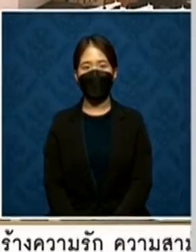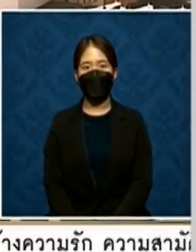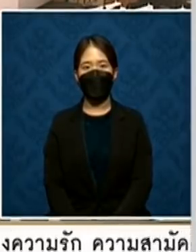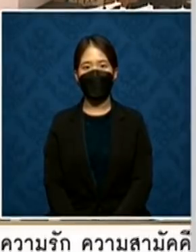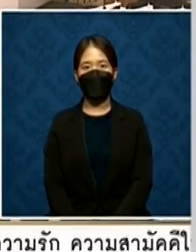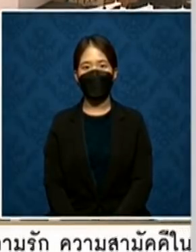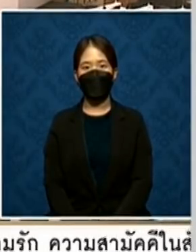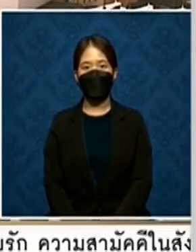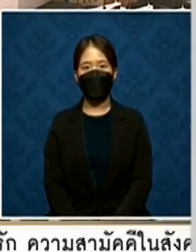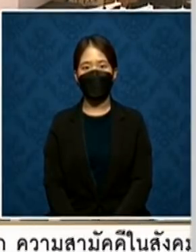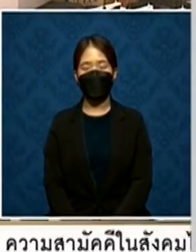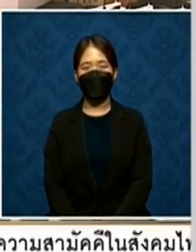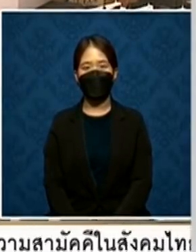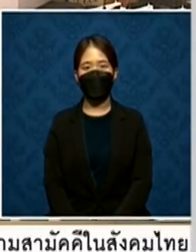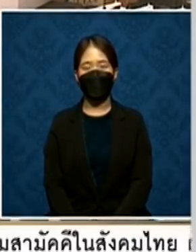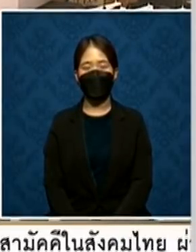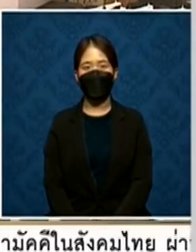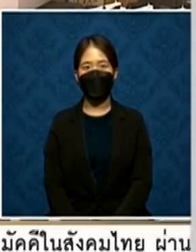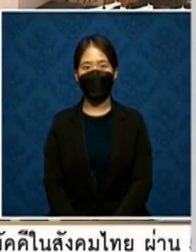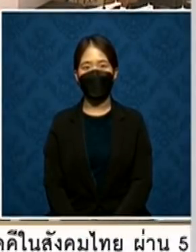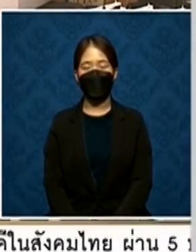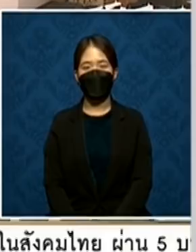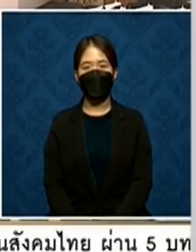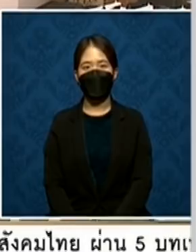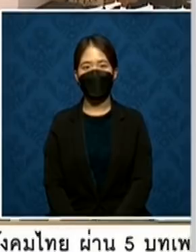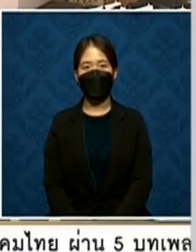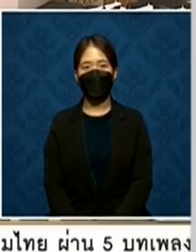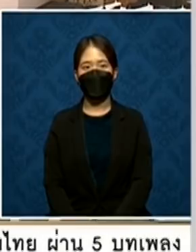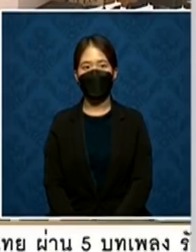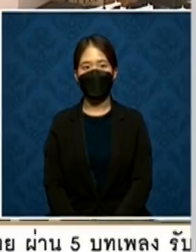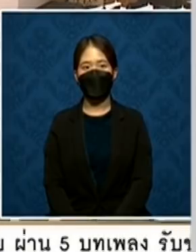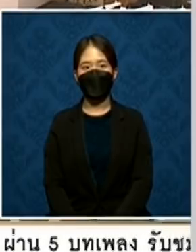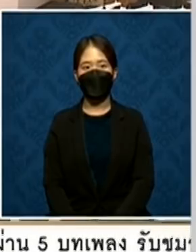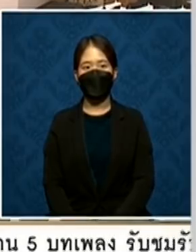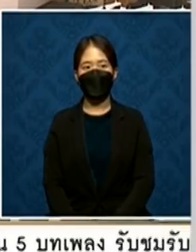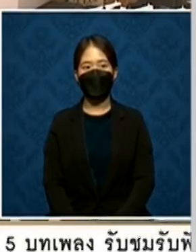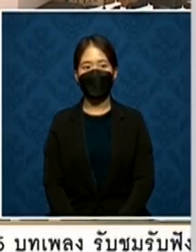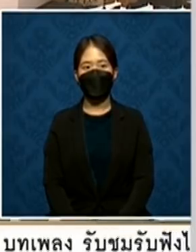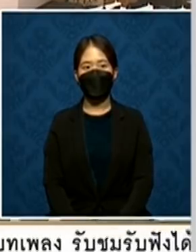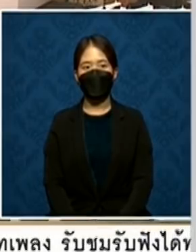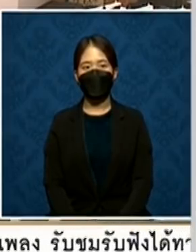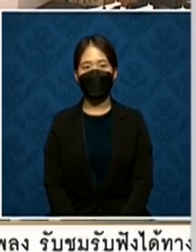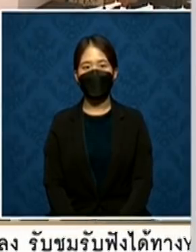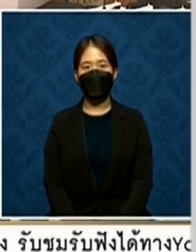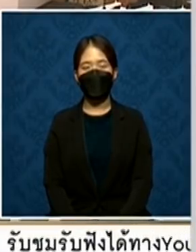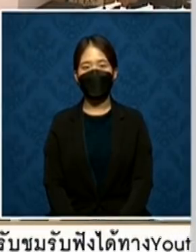ช้าว่าบัดนี้มีผู้มาเรียกชื่อแล้วเท่านั้นเท่านี้องค์ประชุมก็ครบแล้วอันนี้ก็เป็นไปตามเงื่อนไขกฎเกณฑ์ก็บังคับเขาแต่